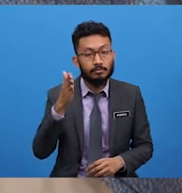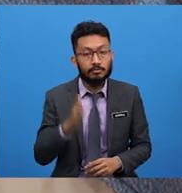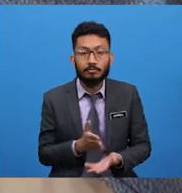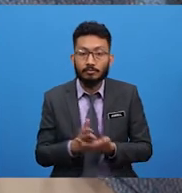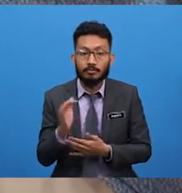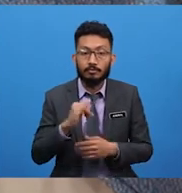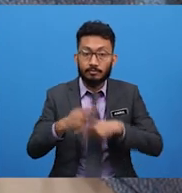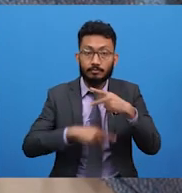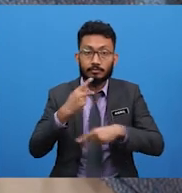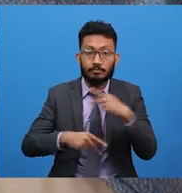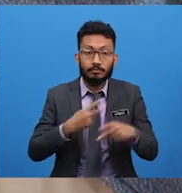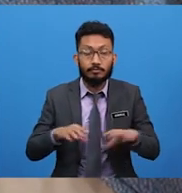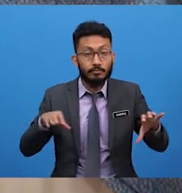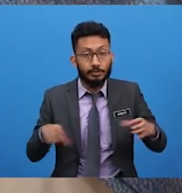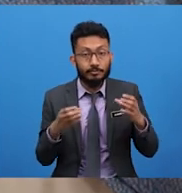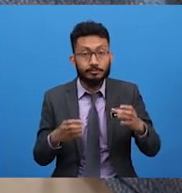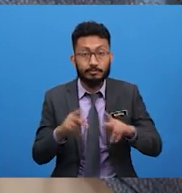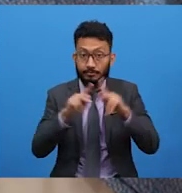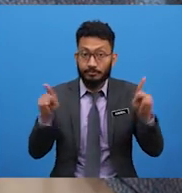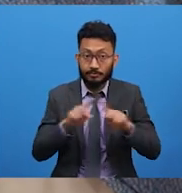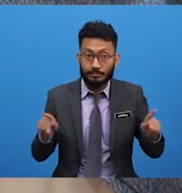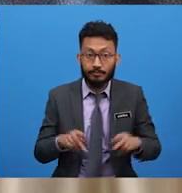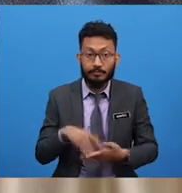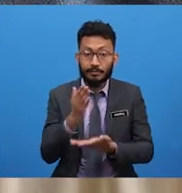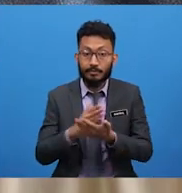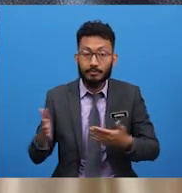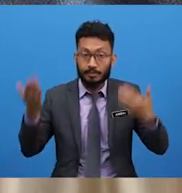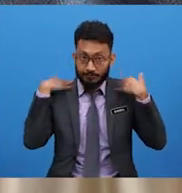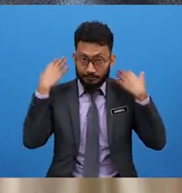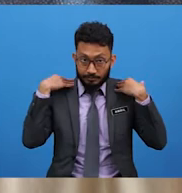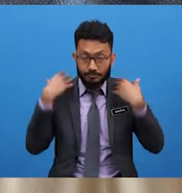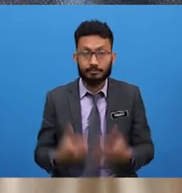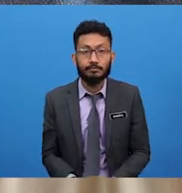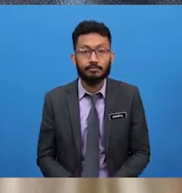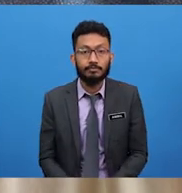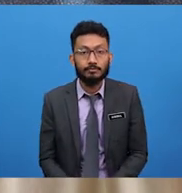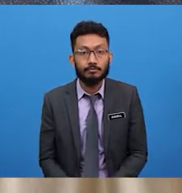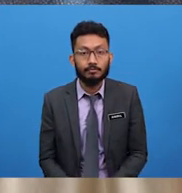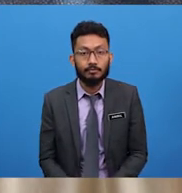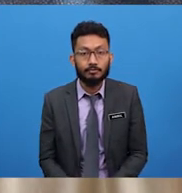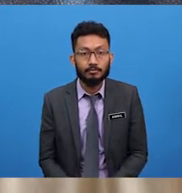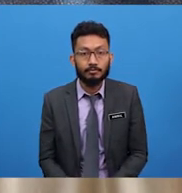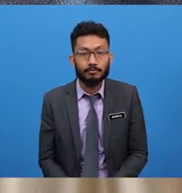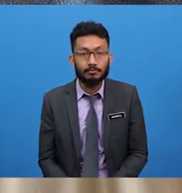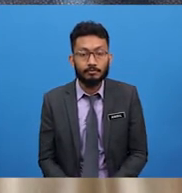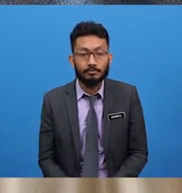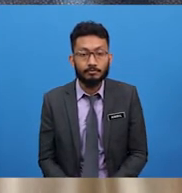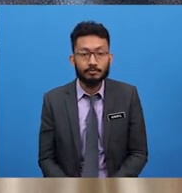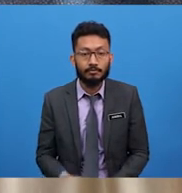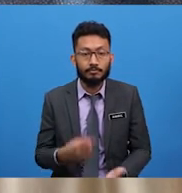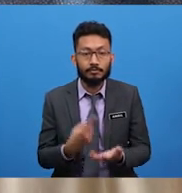proses mendraft pola bahagian badan belakang. Proses mendraft yang cikgu akan tunjukkan